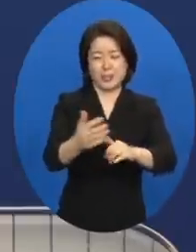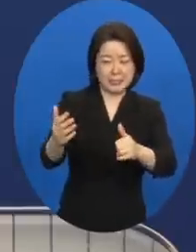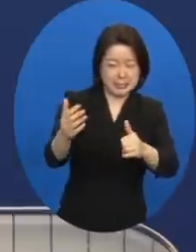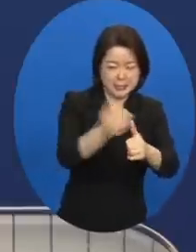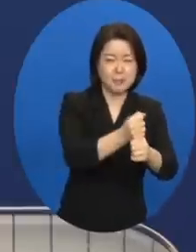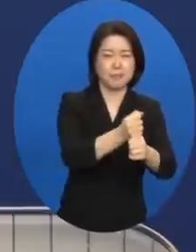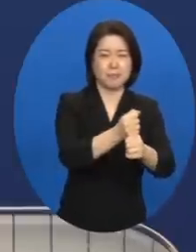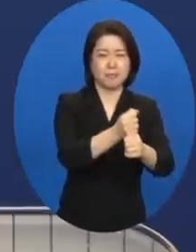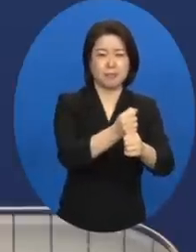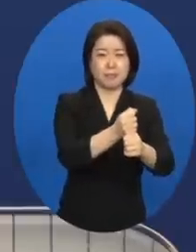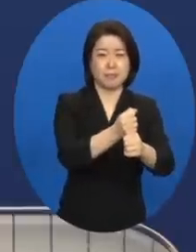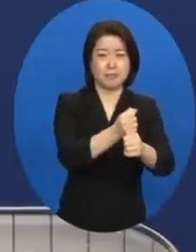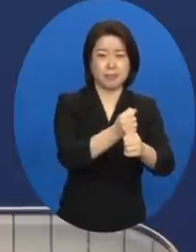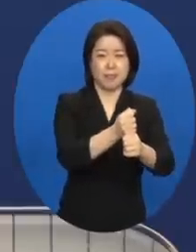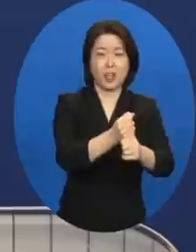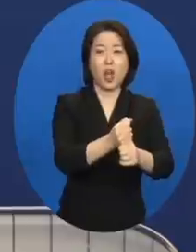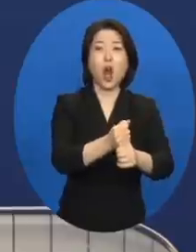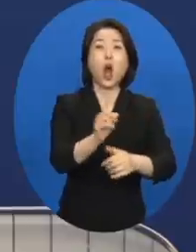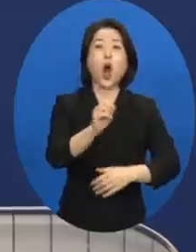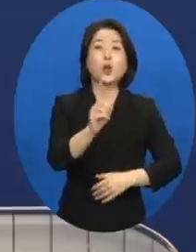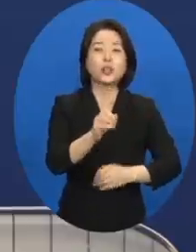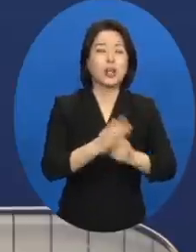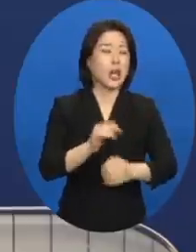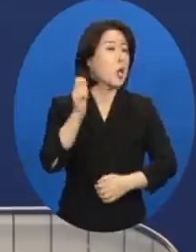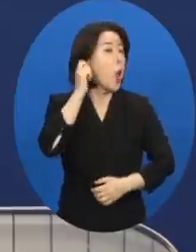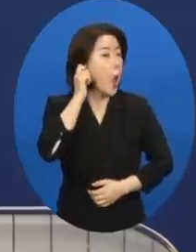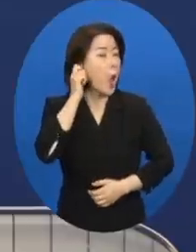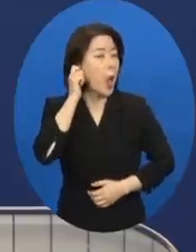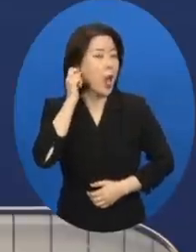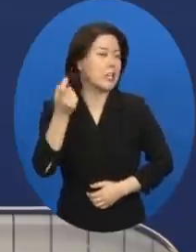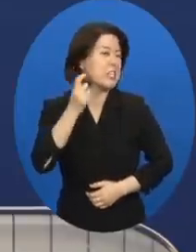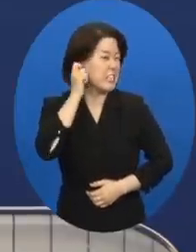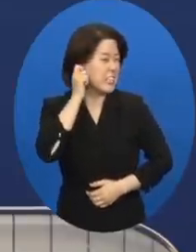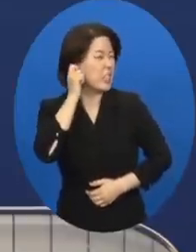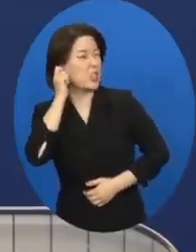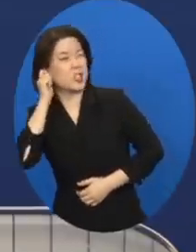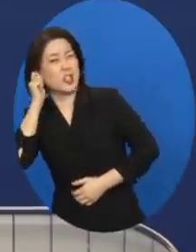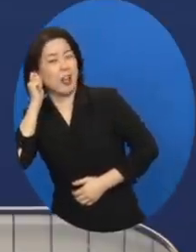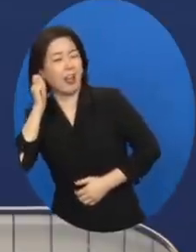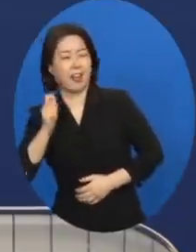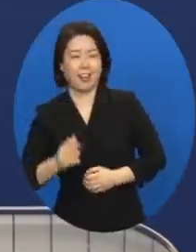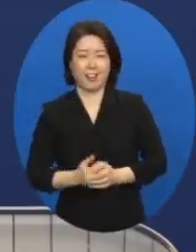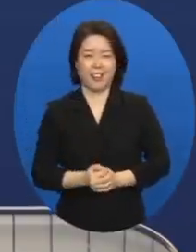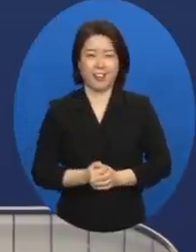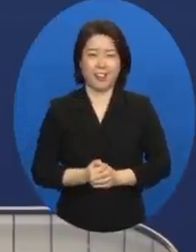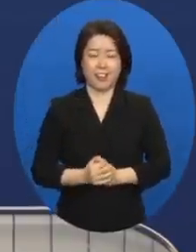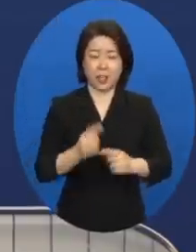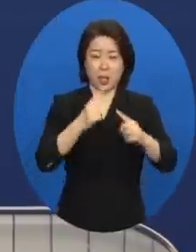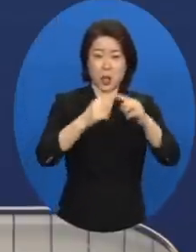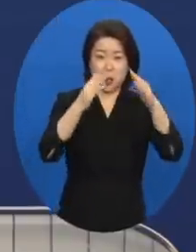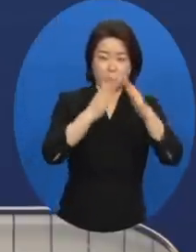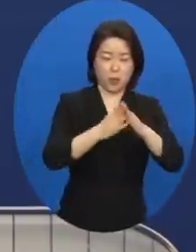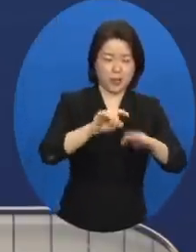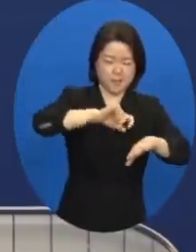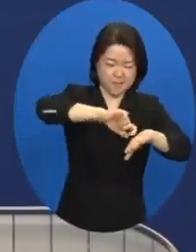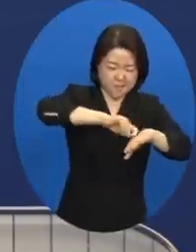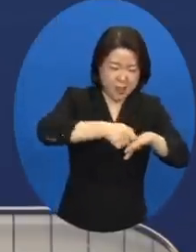붙잡혔어요. 어딜 잡혔냐면 귀를 잡혔어요. 귀를 잡혀갖고 교회를